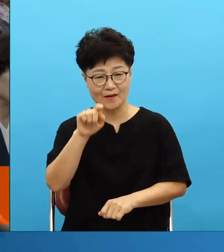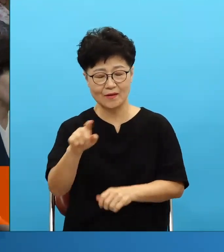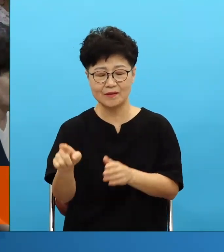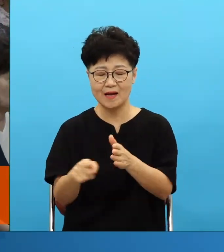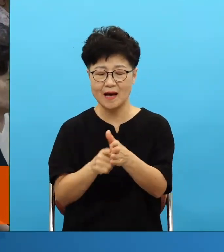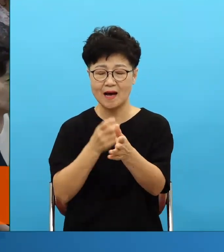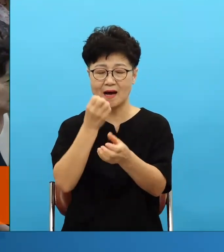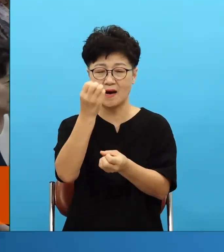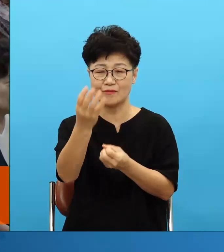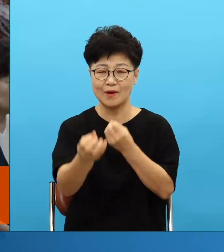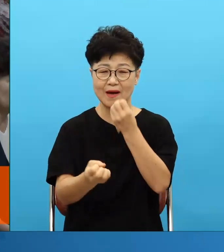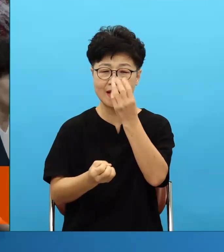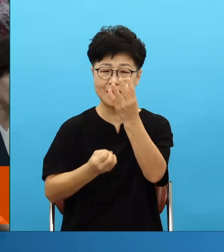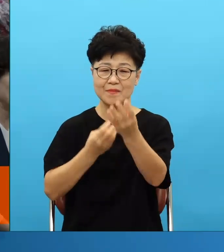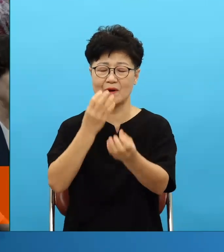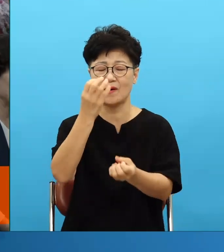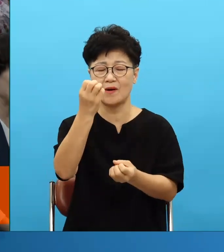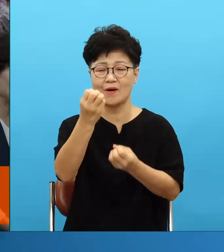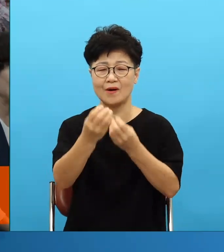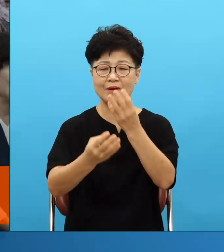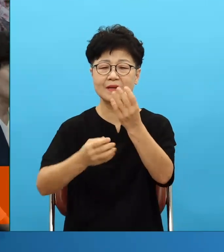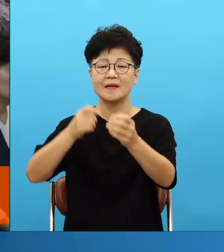잘못된 것 아래며